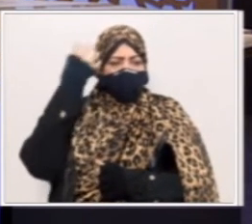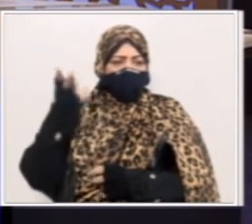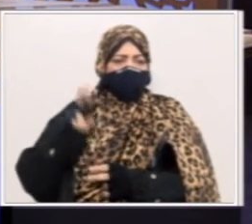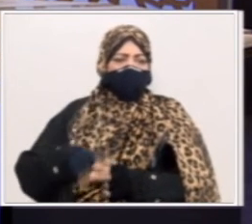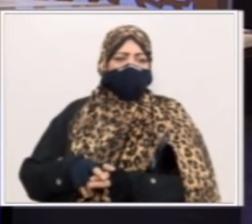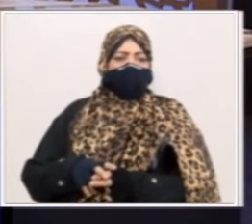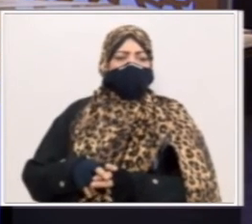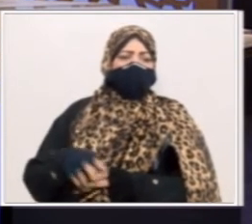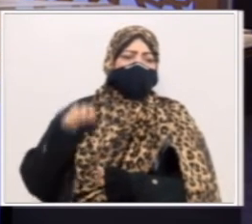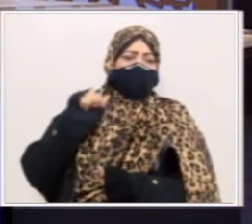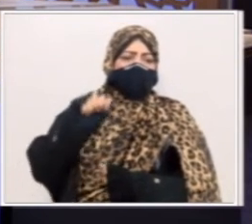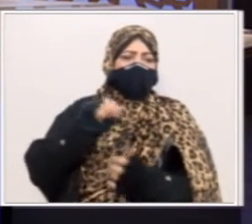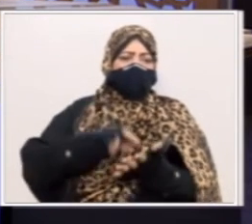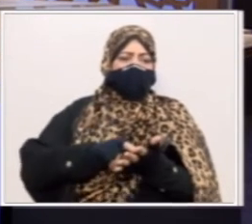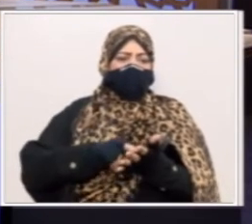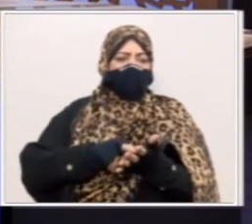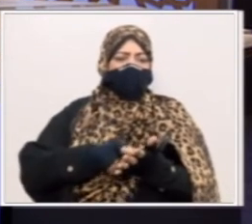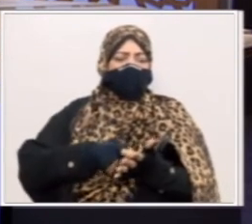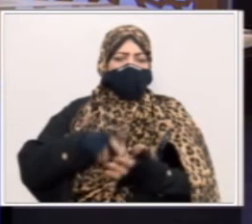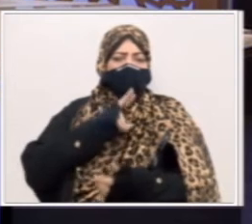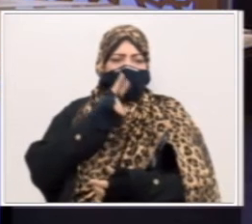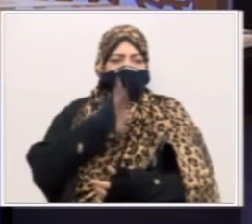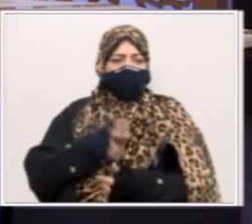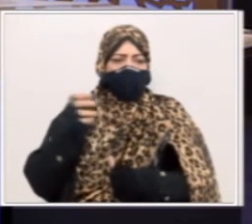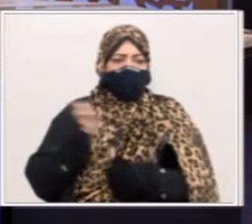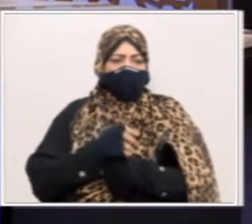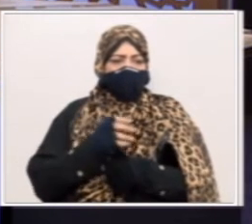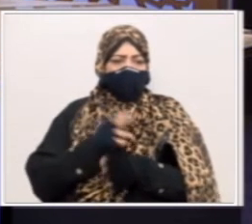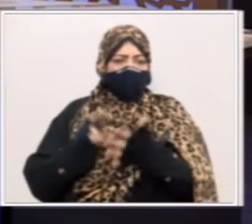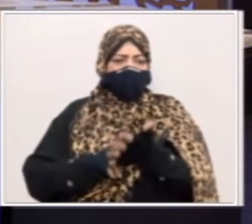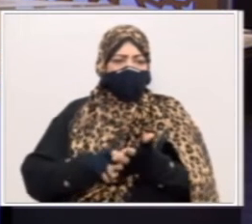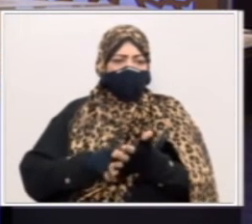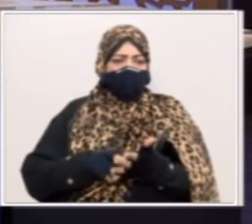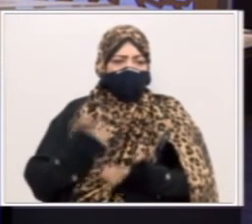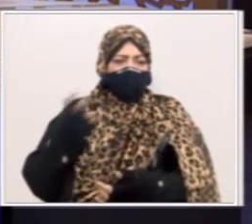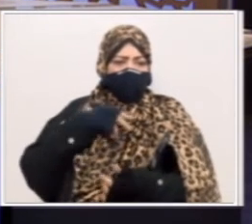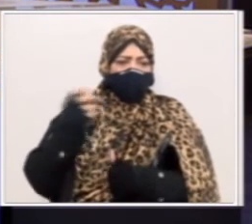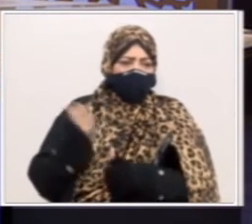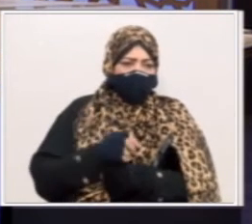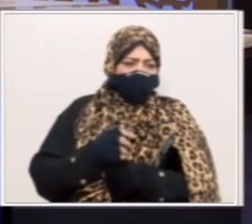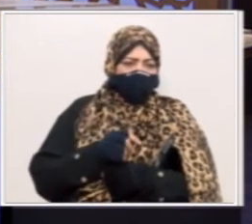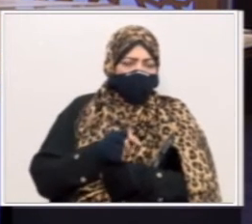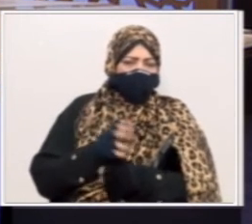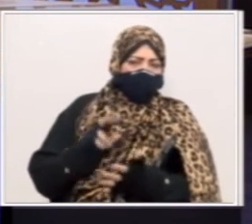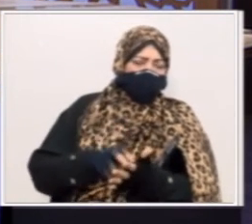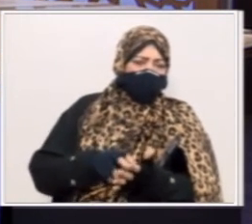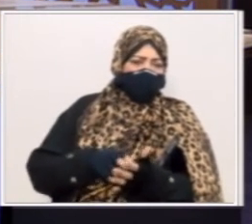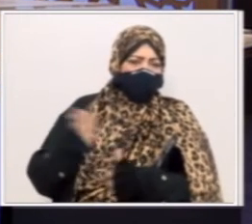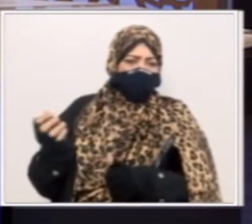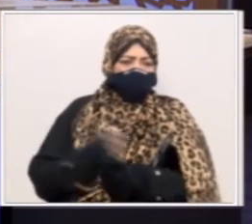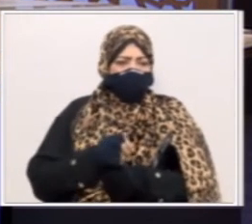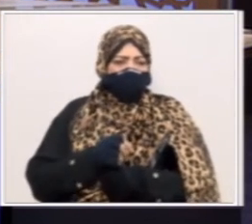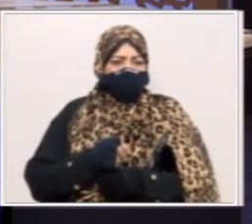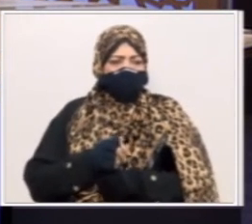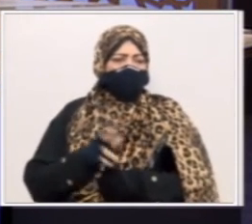امرأة خافت من بعلها نشوزا زوجها. يعني ما هو احنا تو الان معلش يعني دائما احنا نتكلم